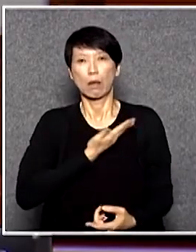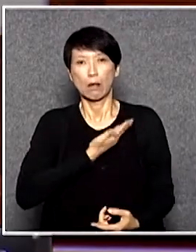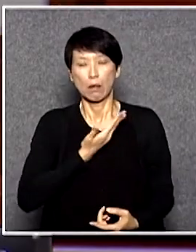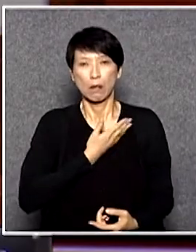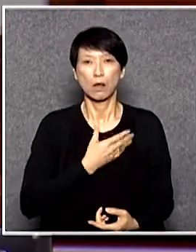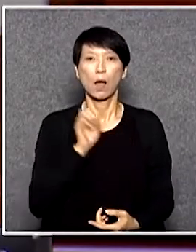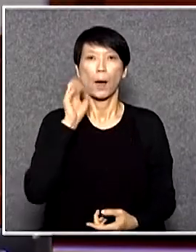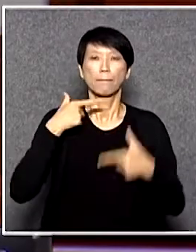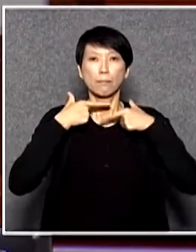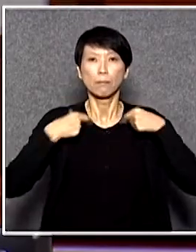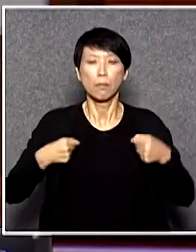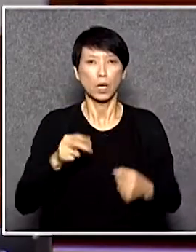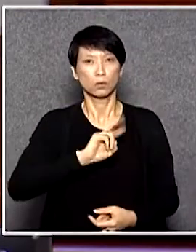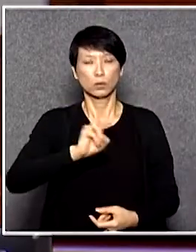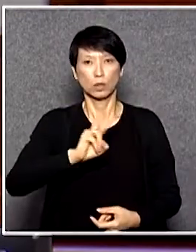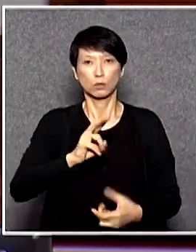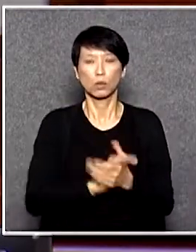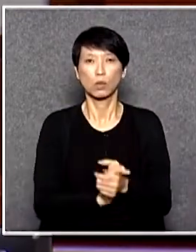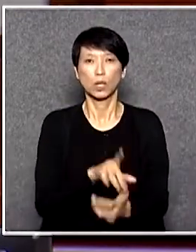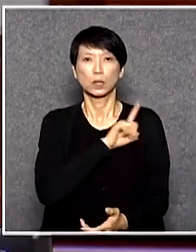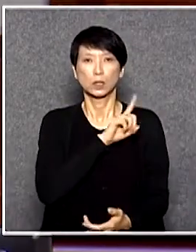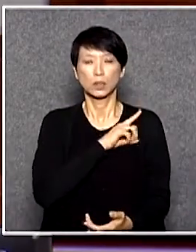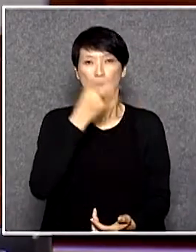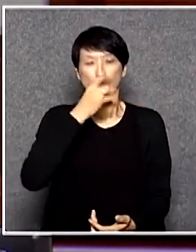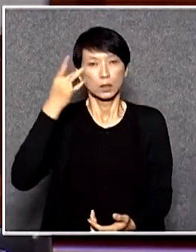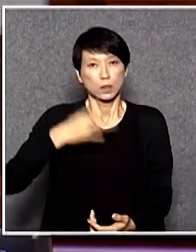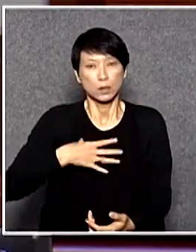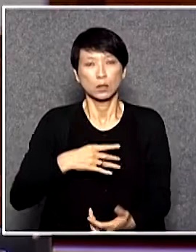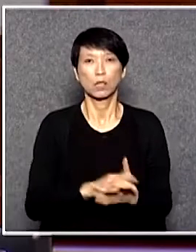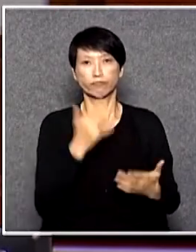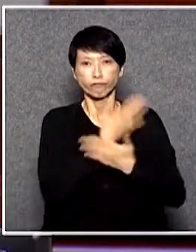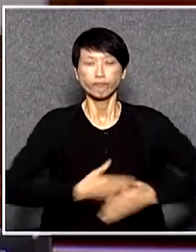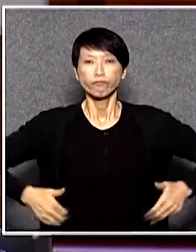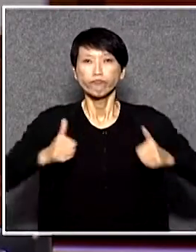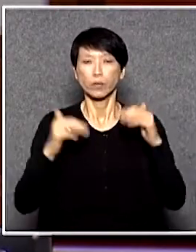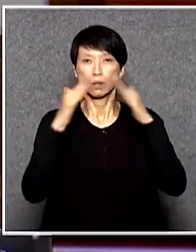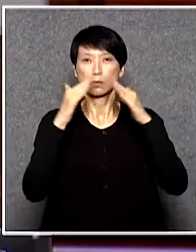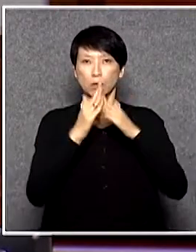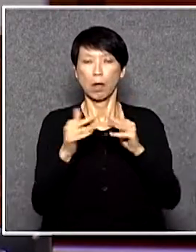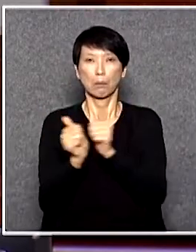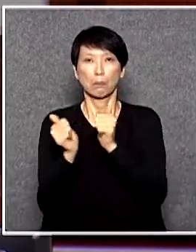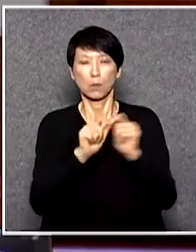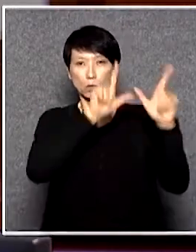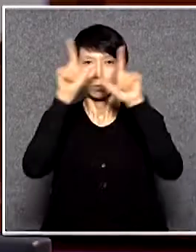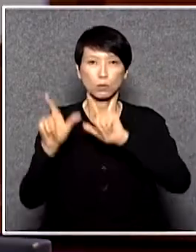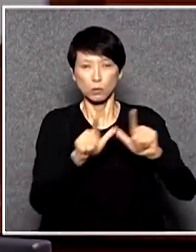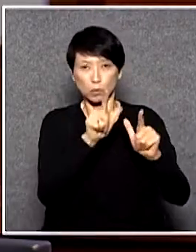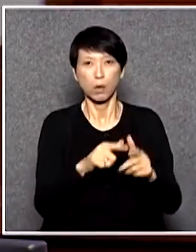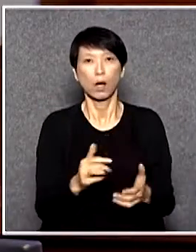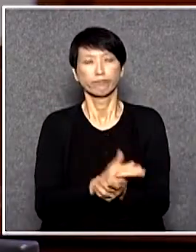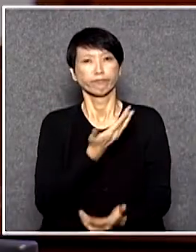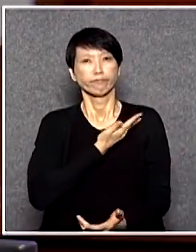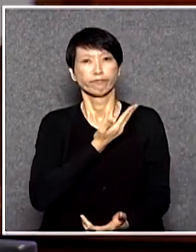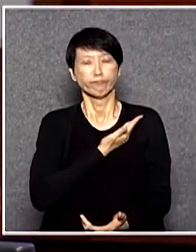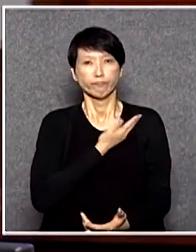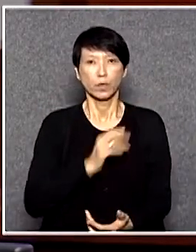階層一樣不例外，同樣要犧牲個人身心健康和家庭生活，難以維持生計，天